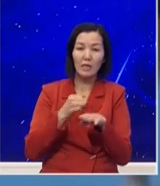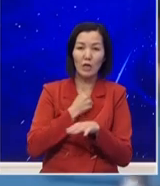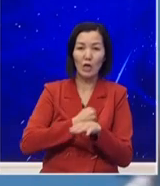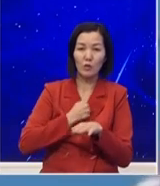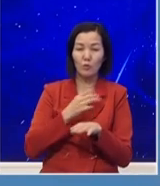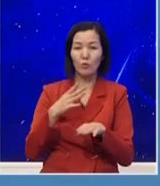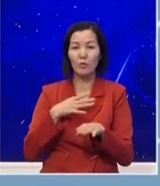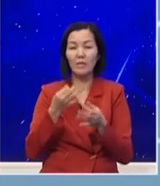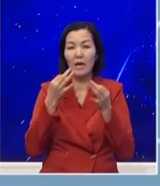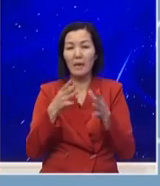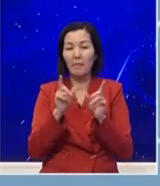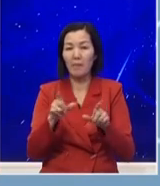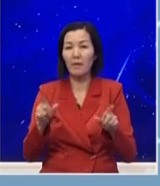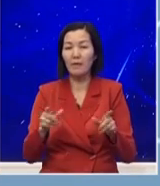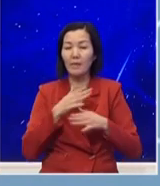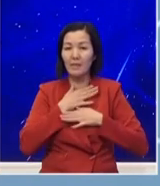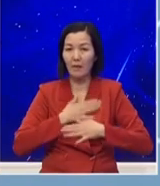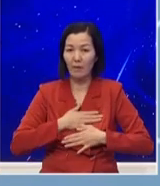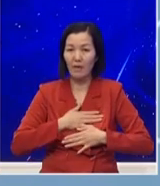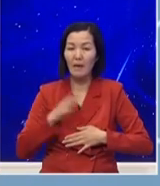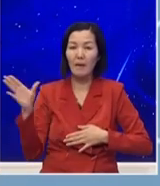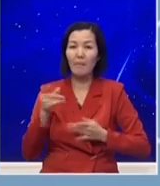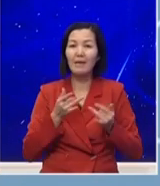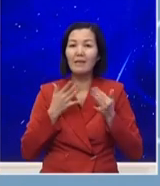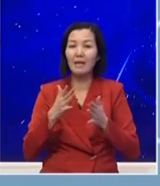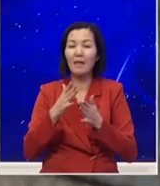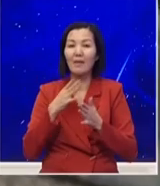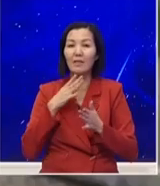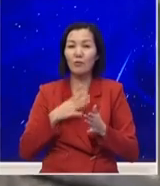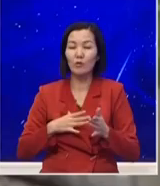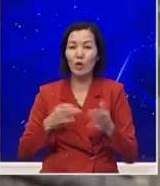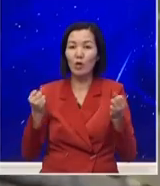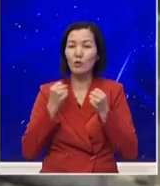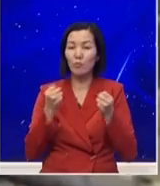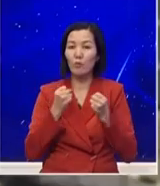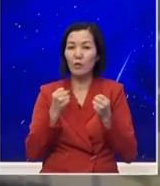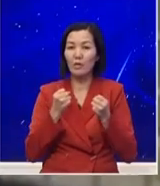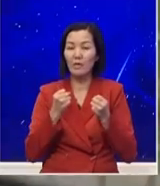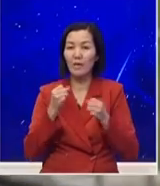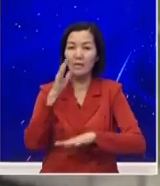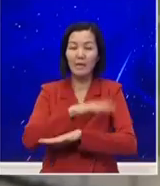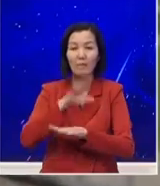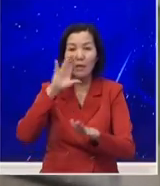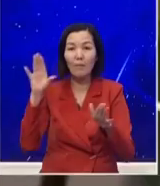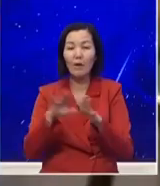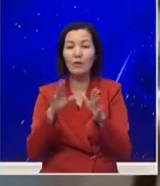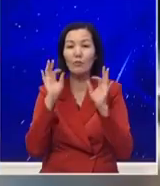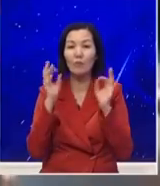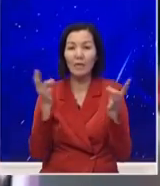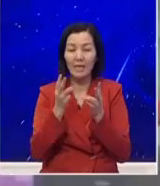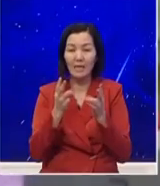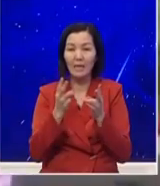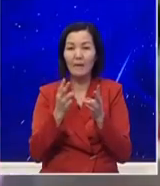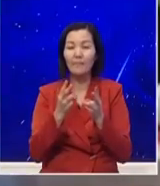туғызды. Қарапайым адамдар сабырлық танытып, барлық талапқа төзіп тұрғанда спорт жұлдыздарының тәртіпке бағынбауы ерсі дейді жұрт.